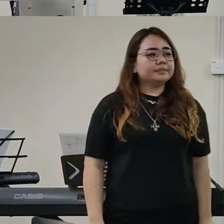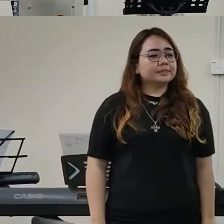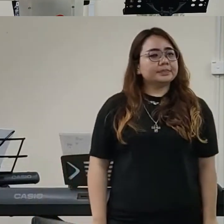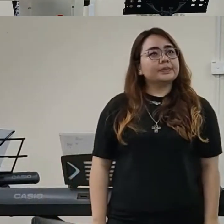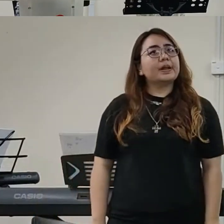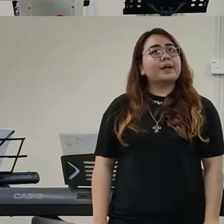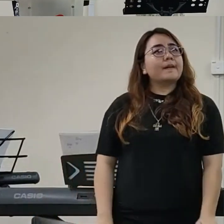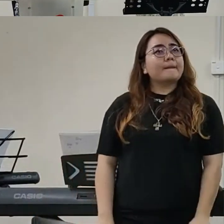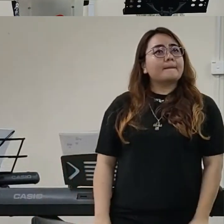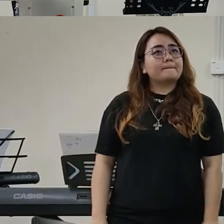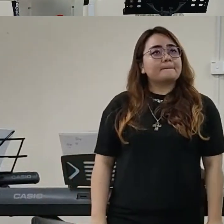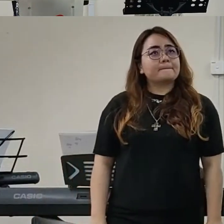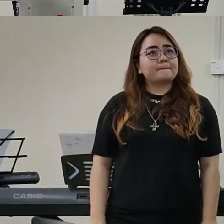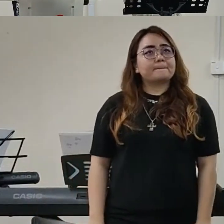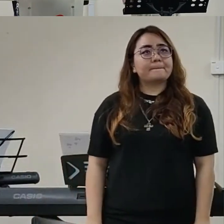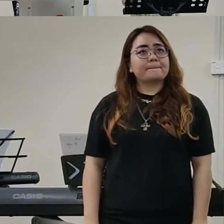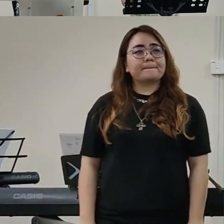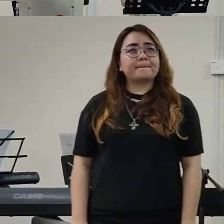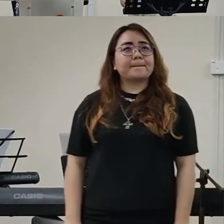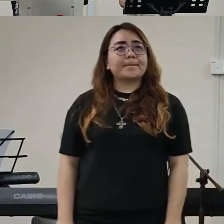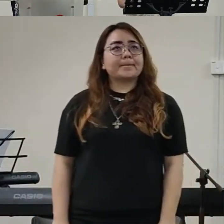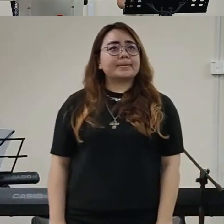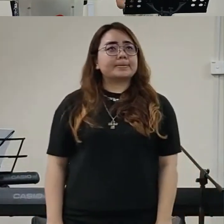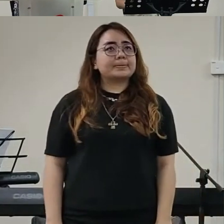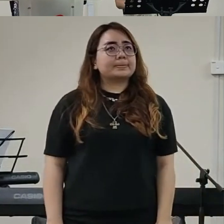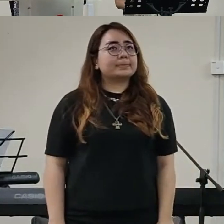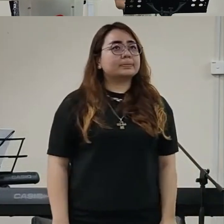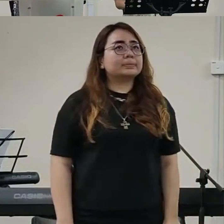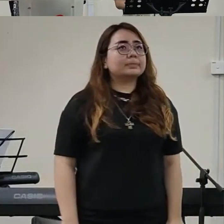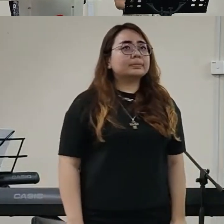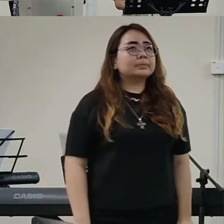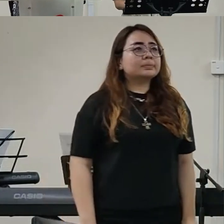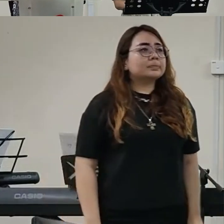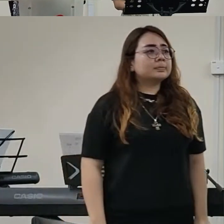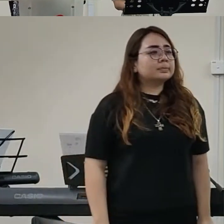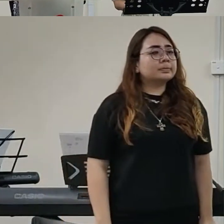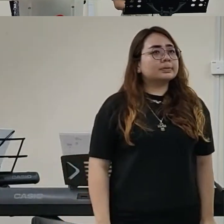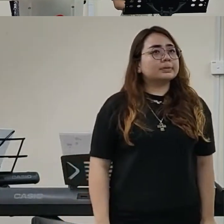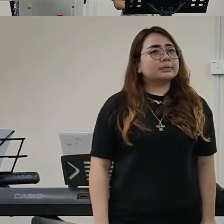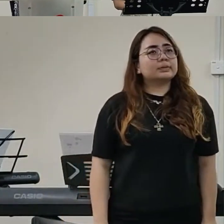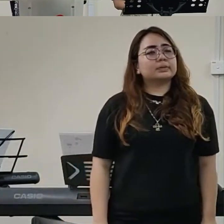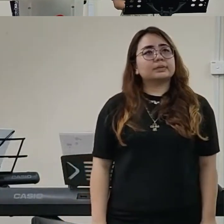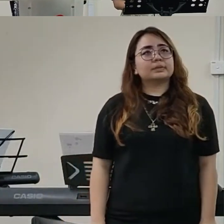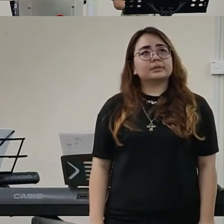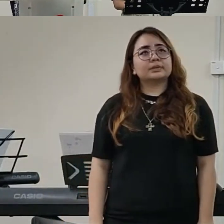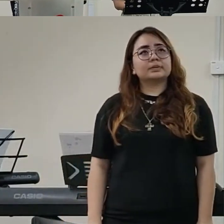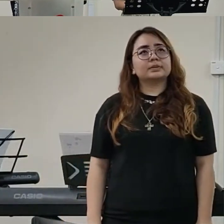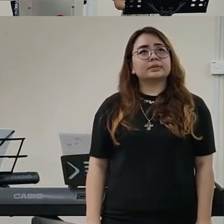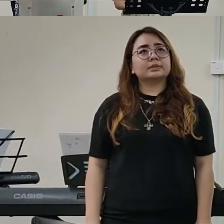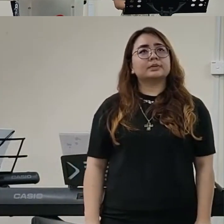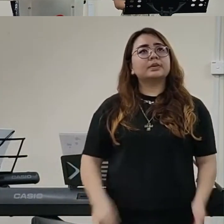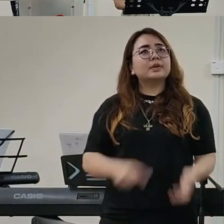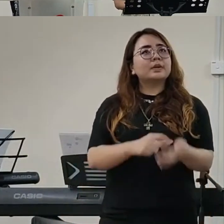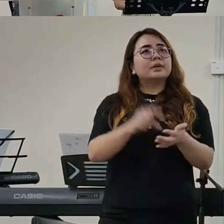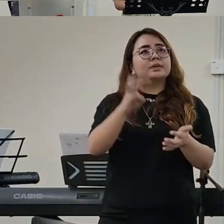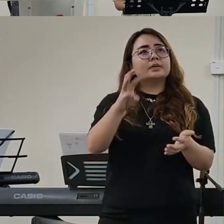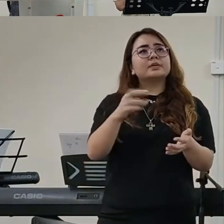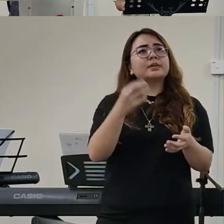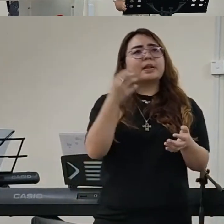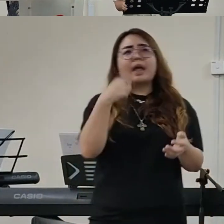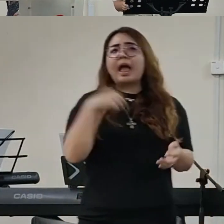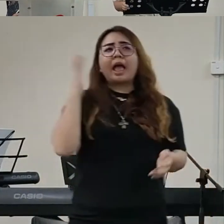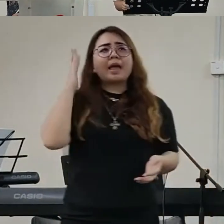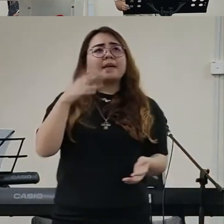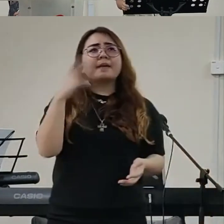自牧养我的羊，亲自使他们躺卧，这是主耶和华的宣告。 Verse 16, I will seek